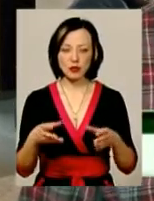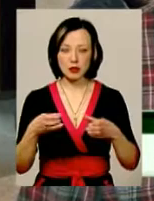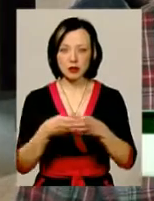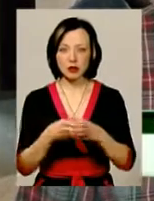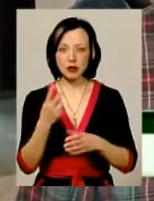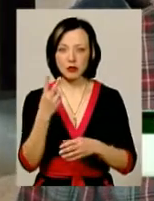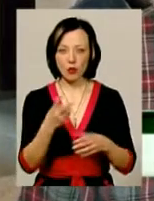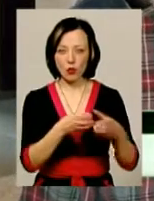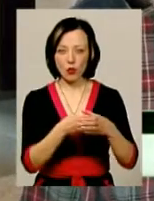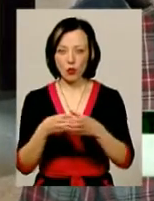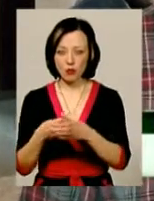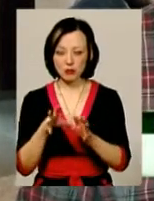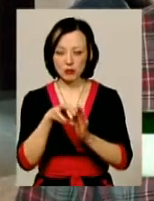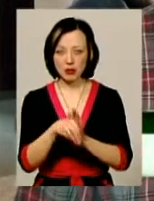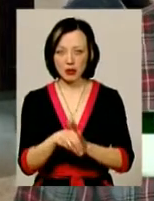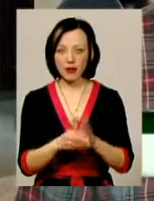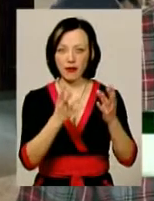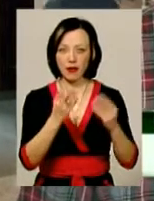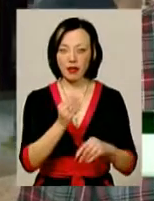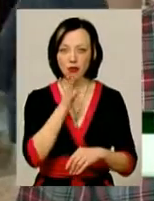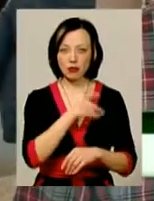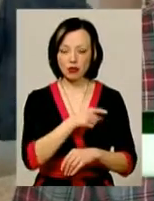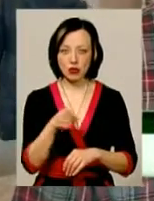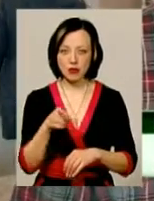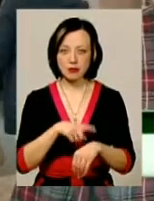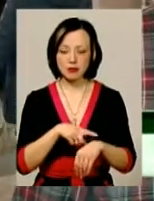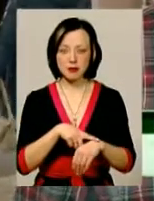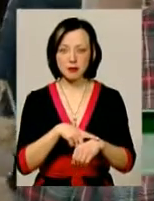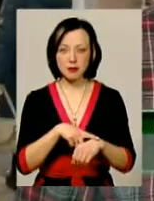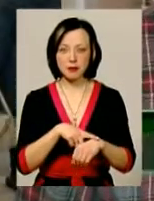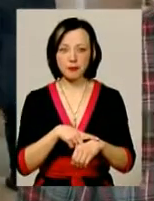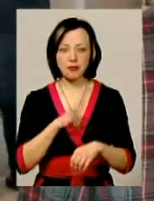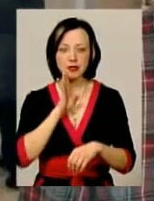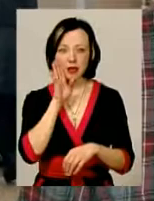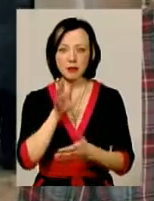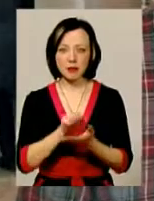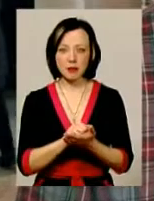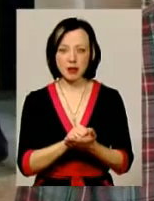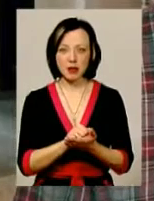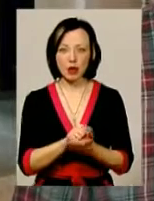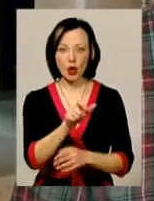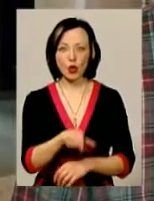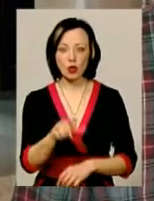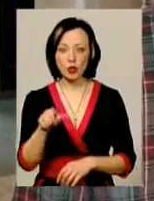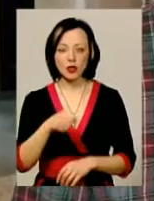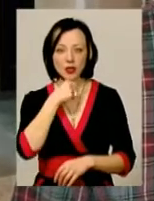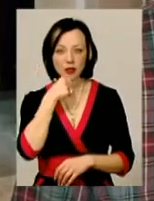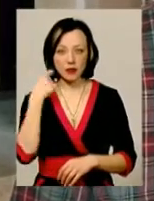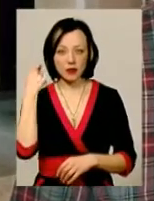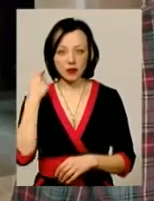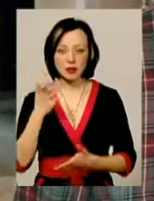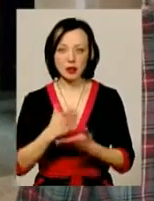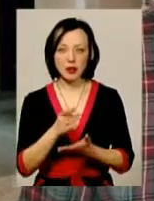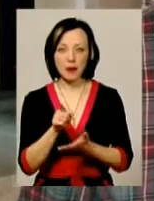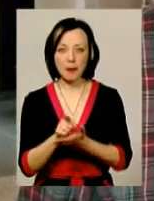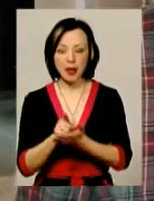таких 2 груп учасників, тобто в денний час, от якраз зранку це займаються переважно люди літнього віку, які вже